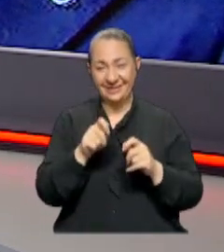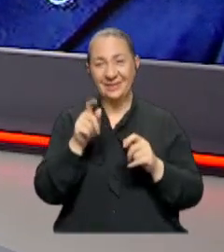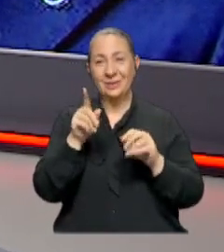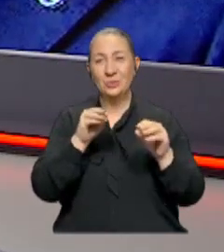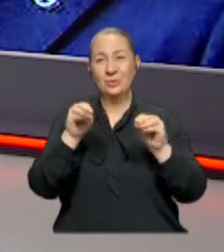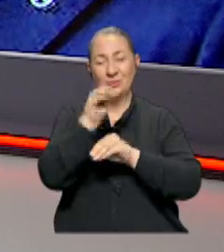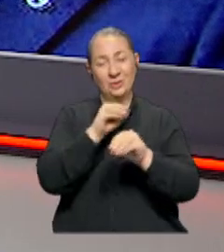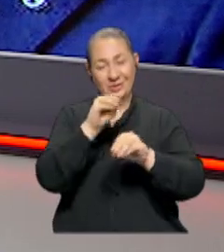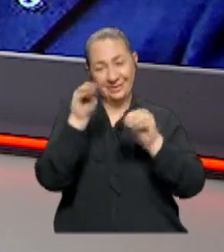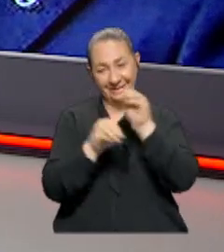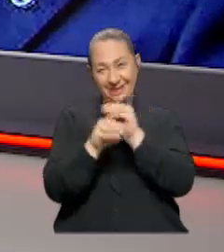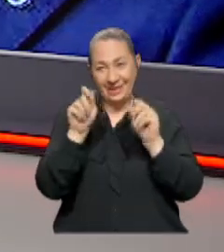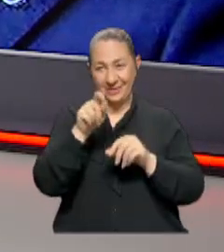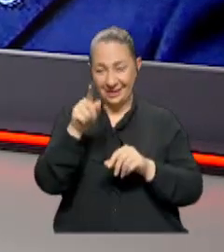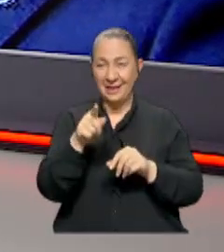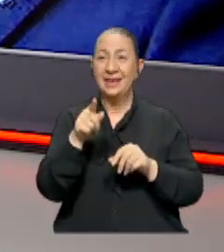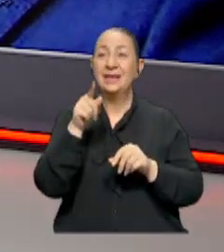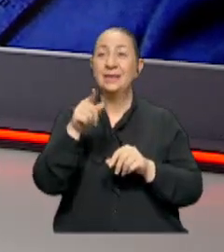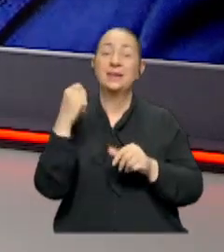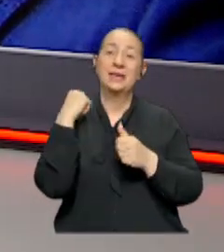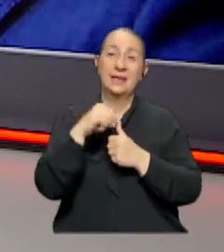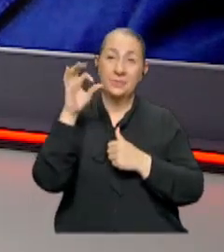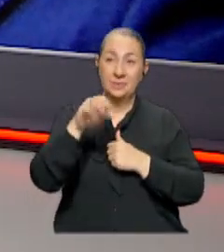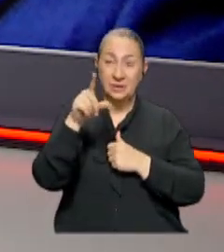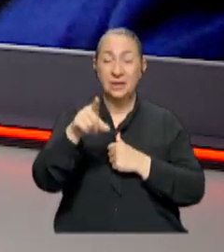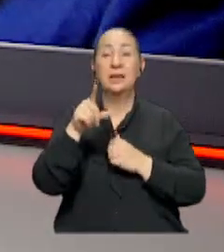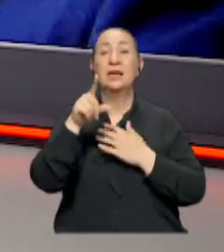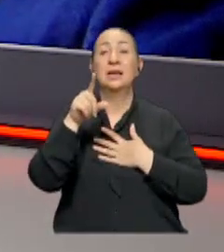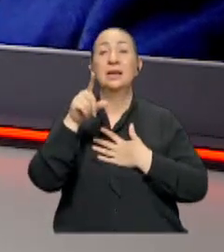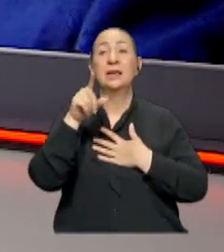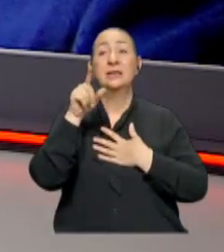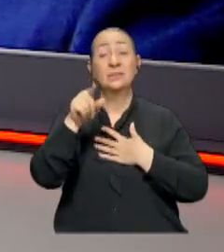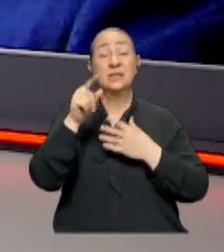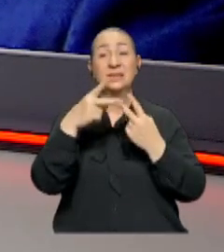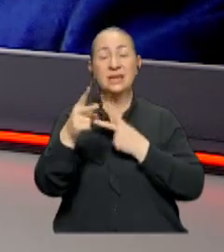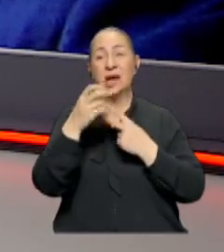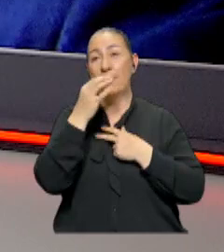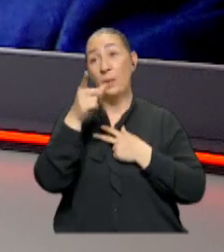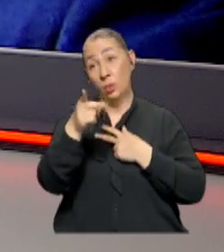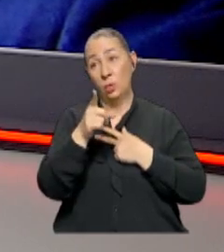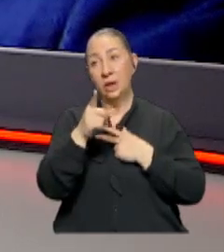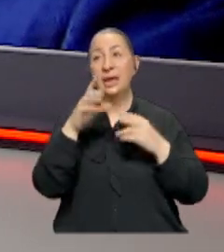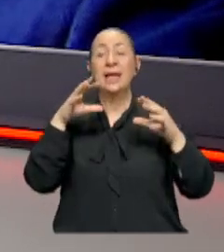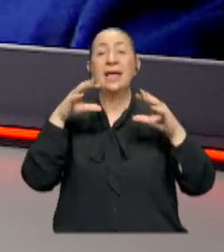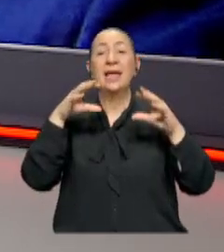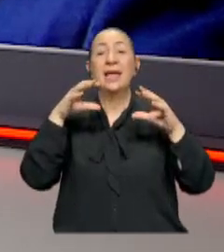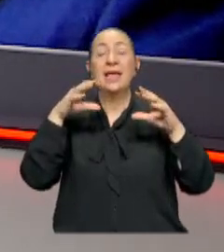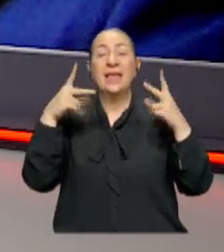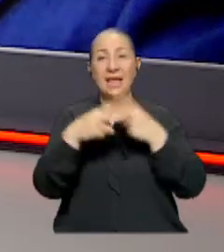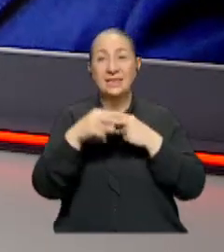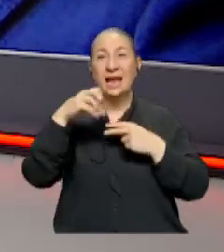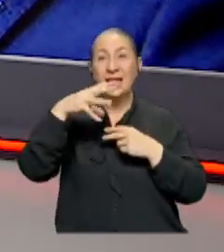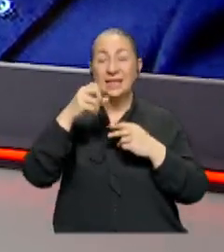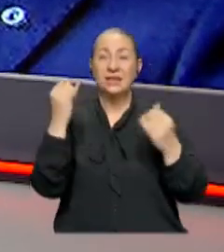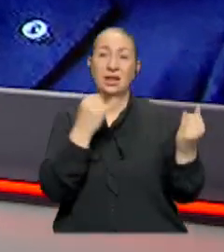onu oradan aldılar bu başlığı. Şimdi geri geldi. Şimdiki sıradaki haber bu çünkü. Kesik elektrik tartışması